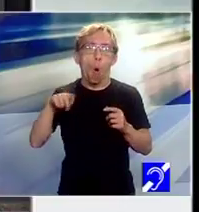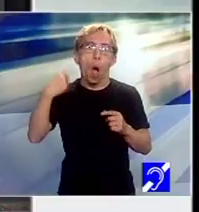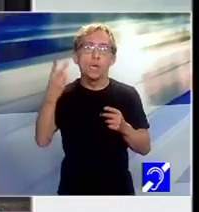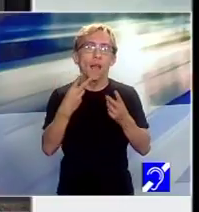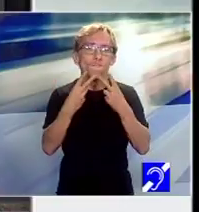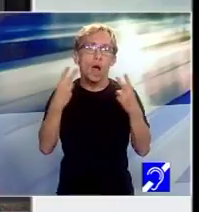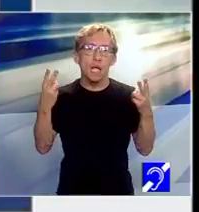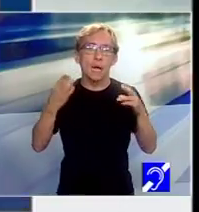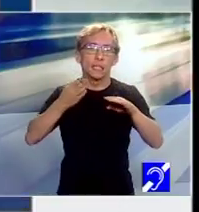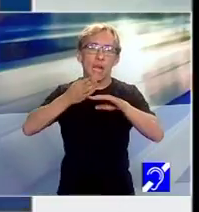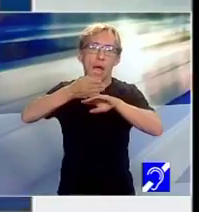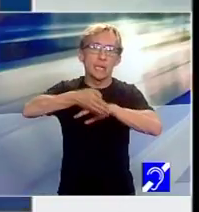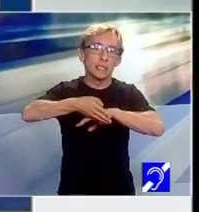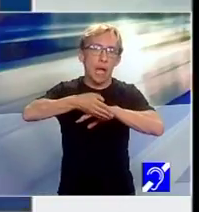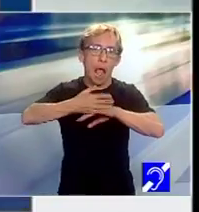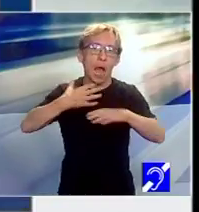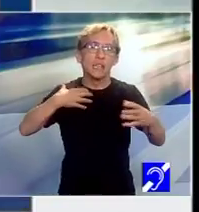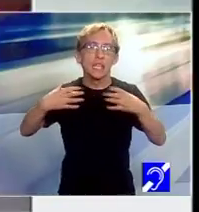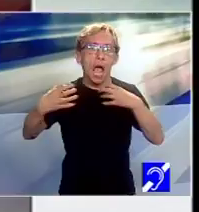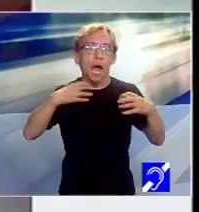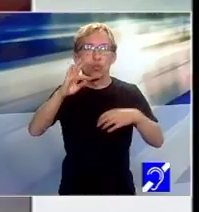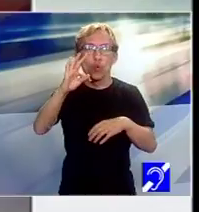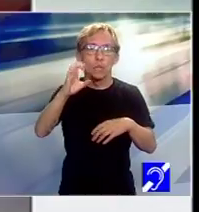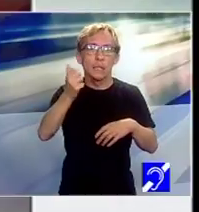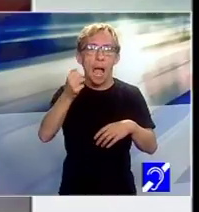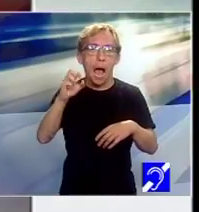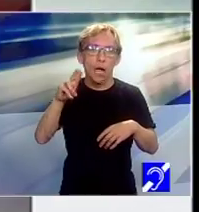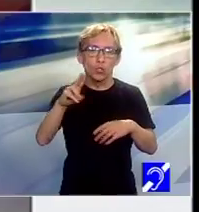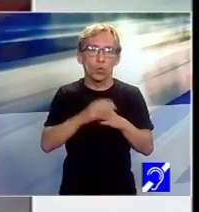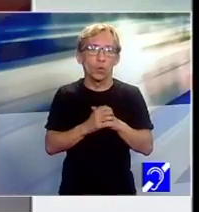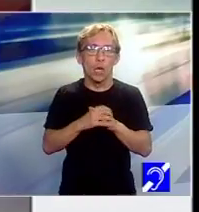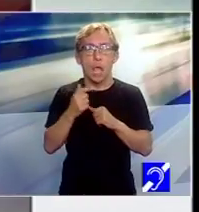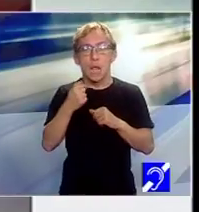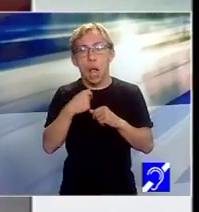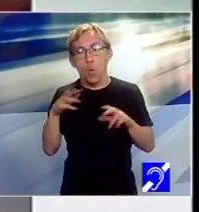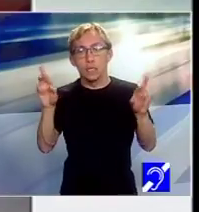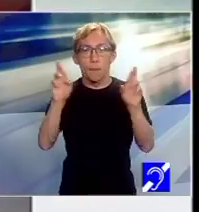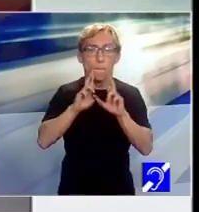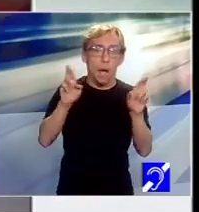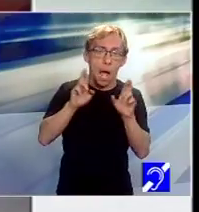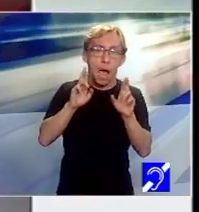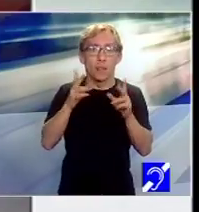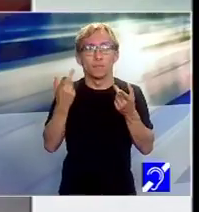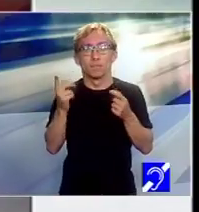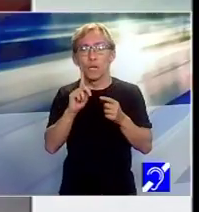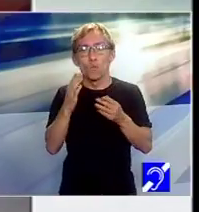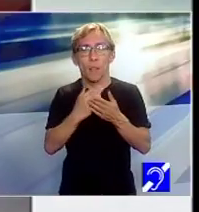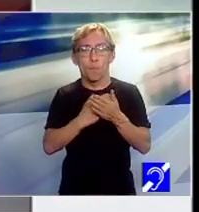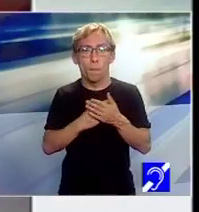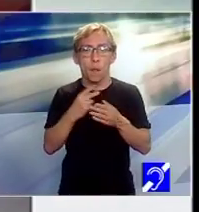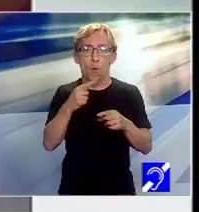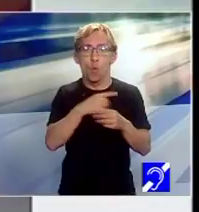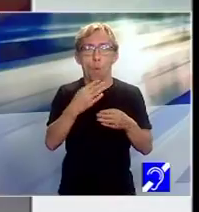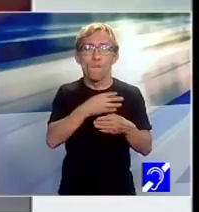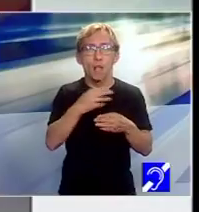Variantă de a intra în teatru. Fiind acolo, intrăm cu toți în teatru și facem spectacol în teatru. Eu sper că nu va fi cazul. A ținut